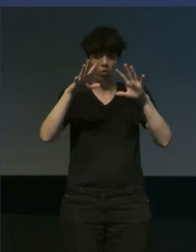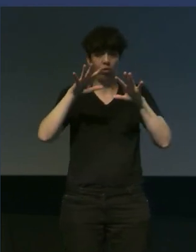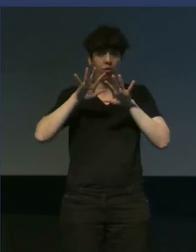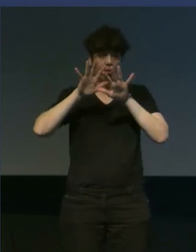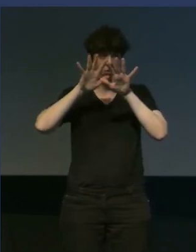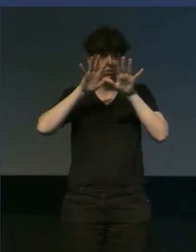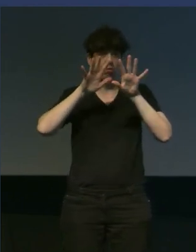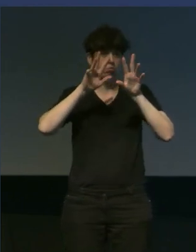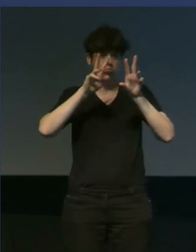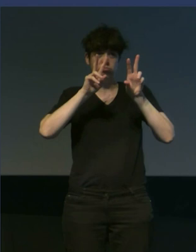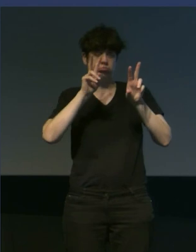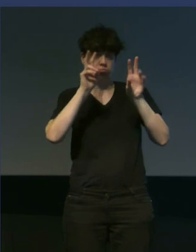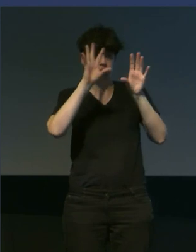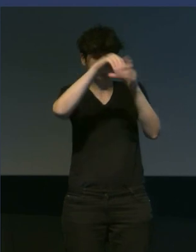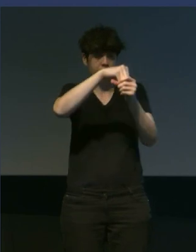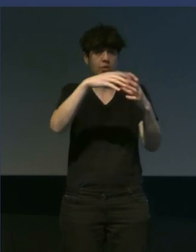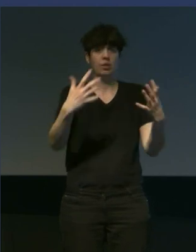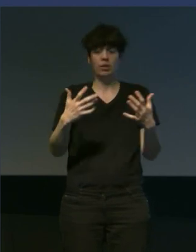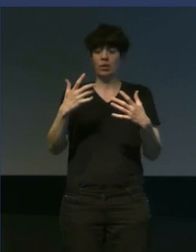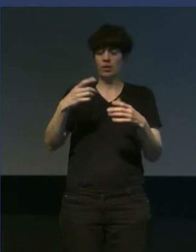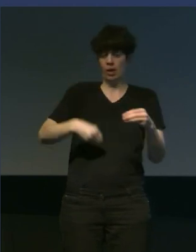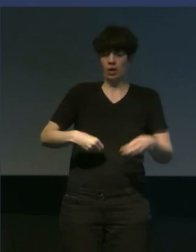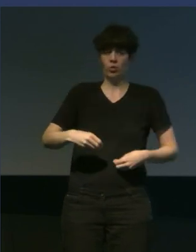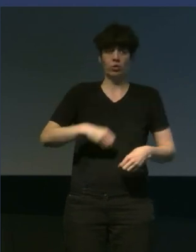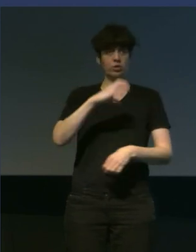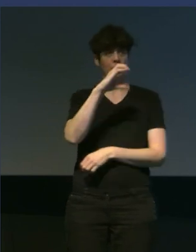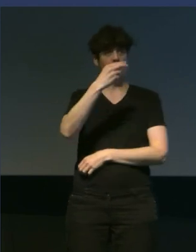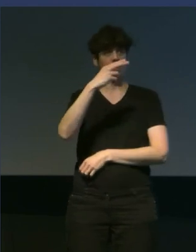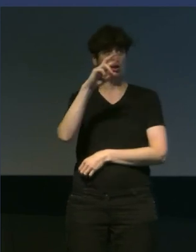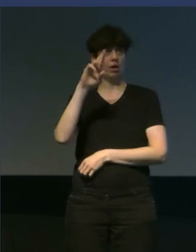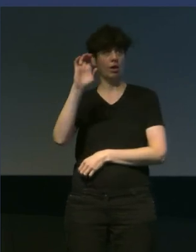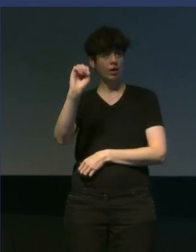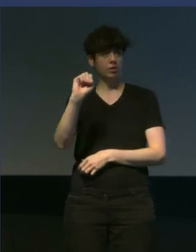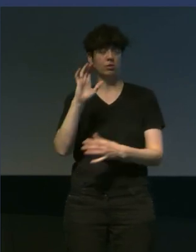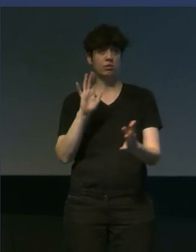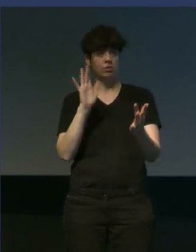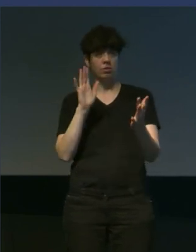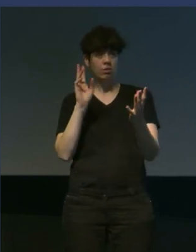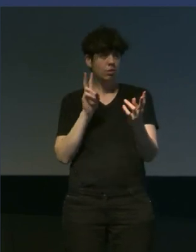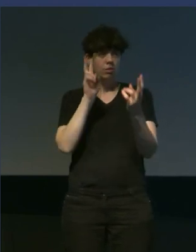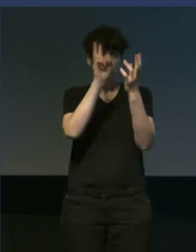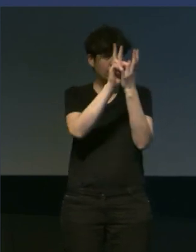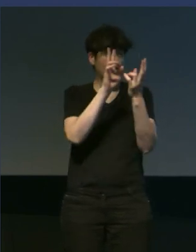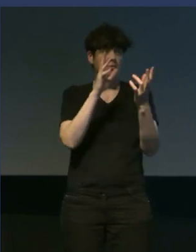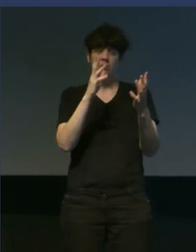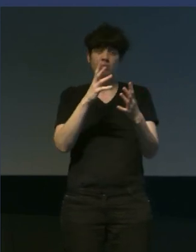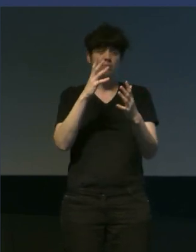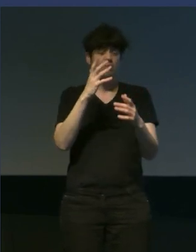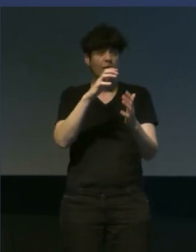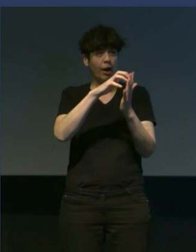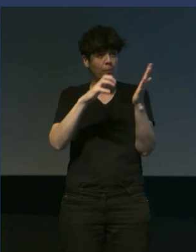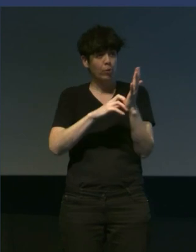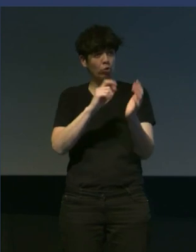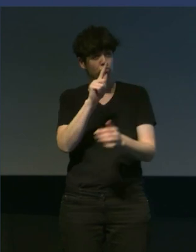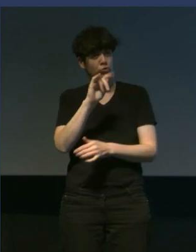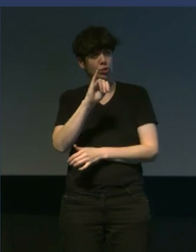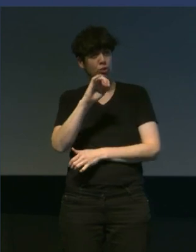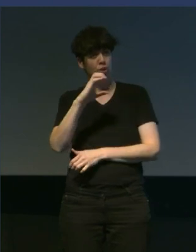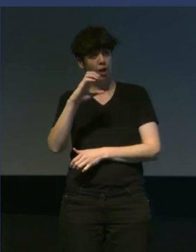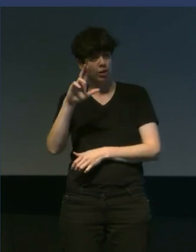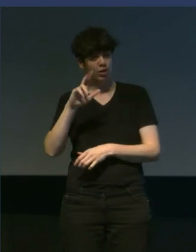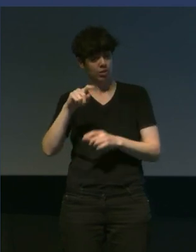de cet institut et les directeurs du CNRS en leur disant que c'était impossible que le rapport du GIEC qui allait tomber en